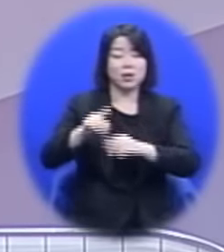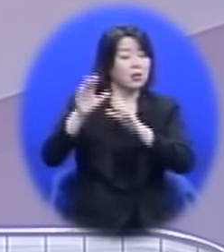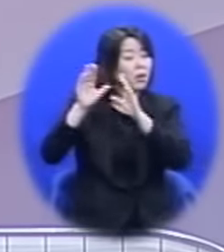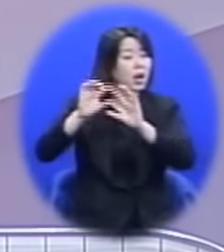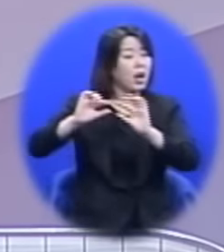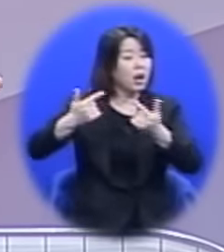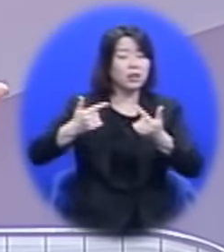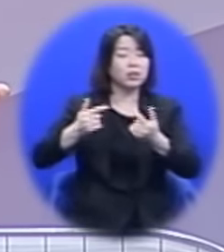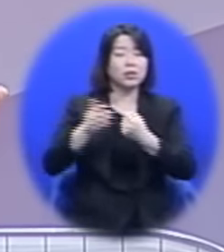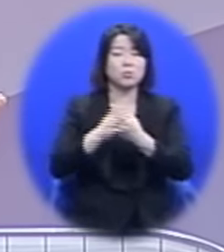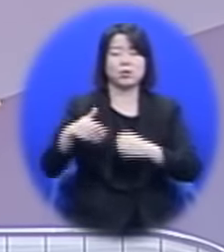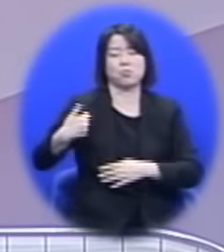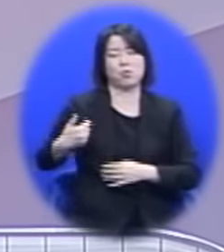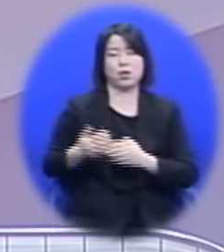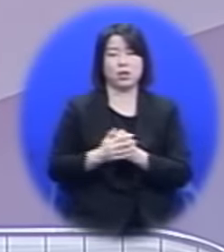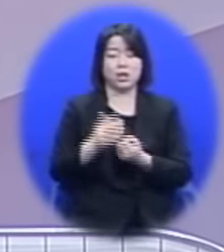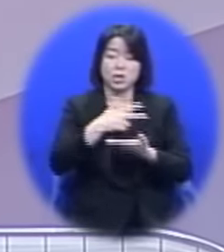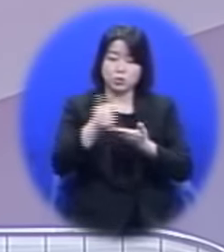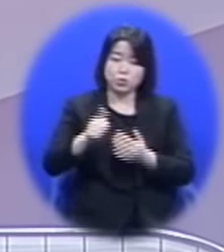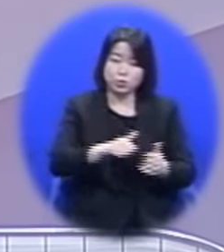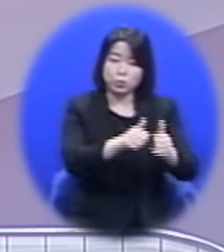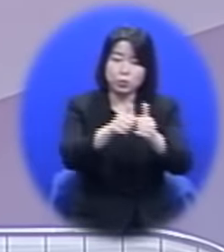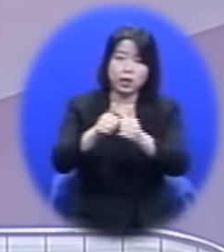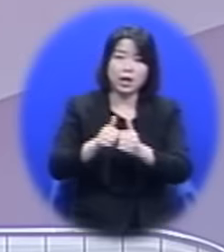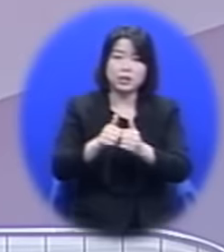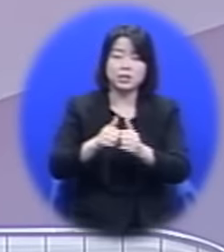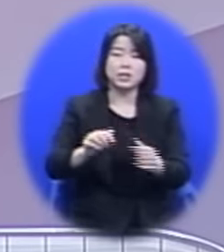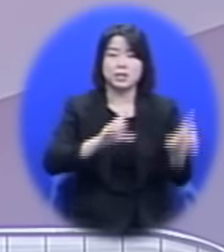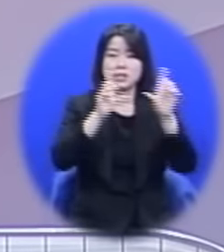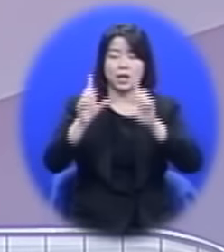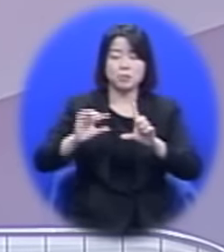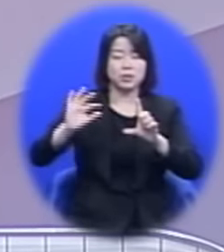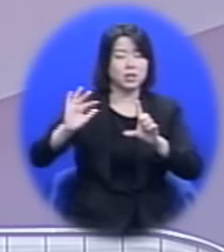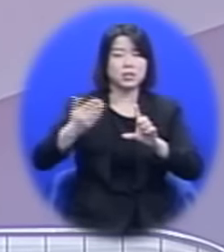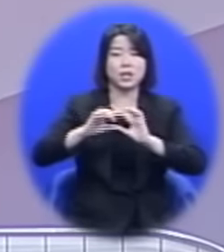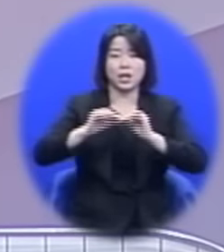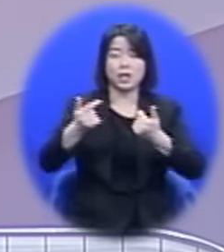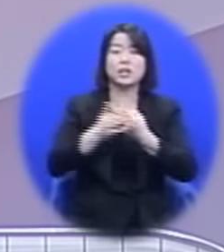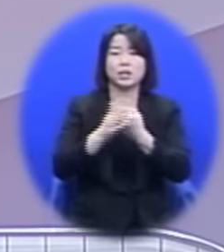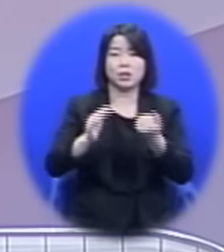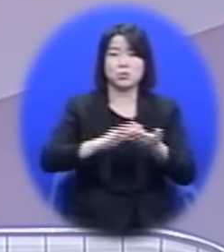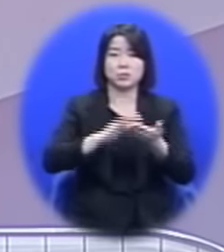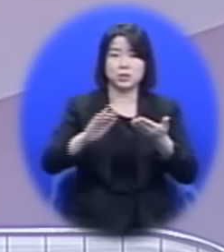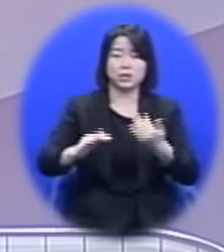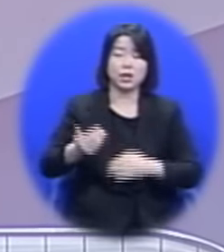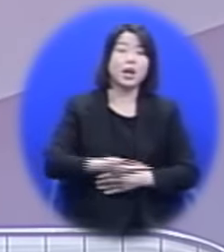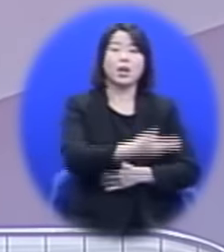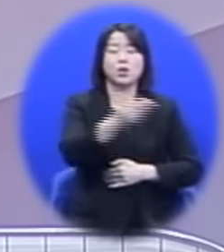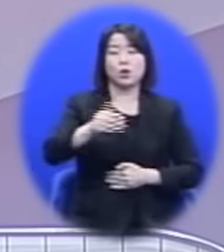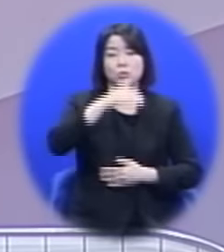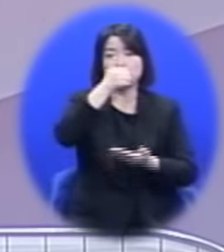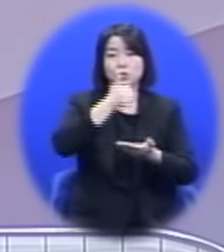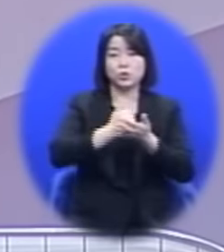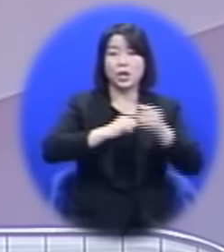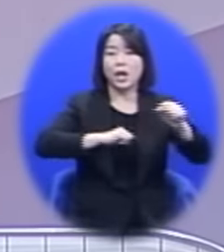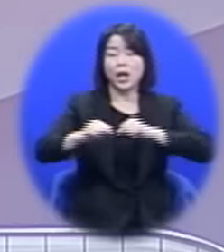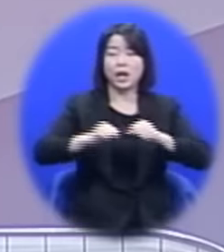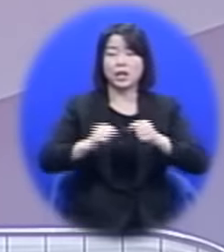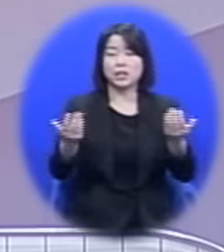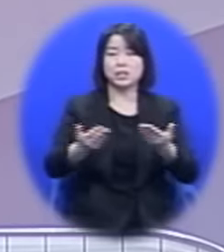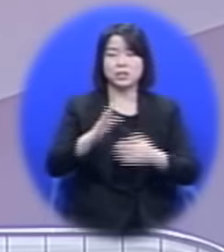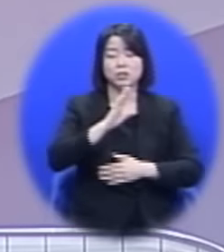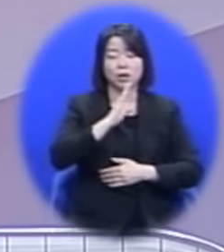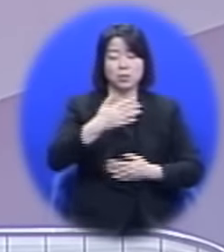주님과 동행하는 삶이 뒤따라오지 않았기 때문에 여러분 죄 짓는 것은 정말 두렵다는 걸